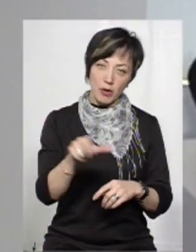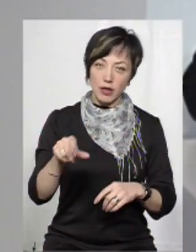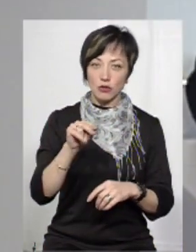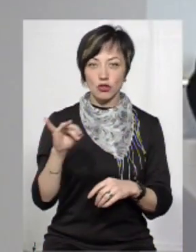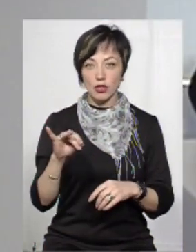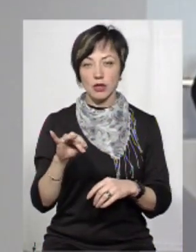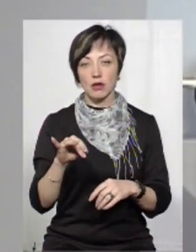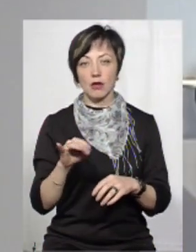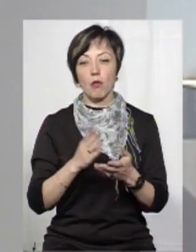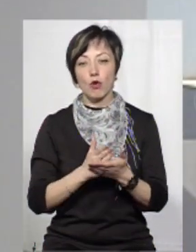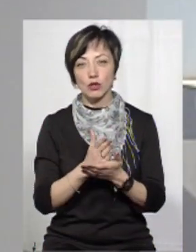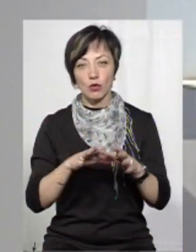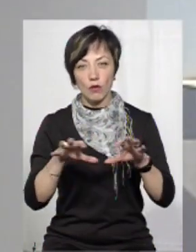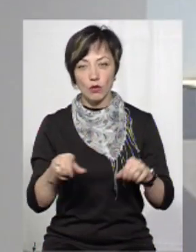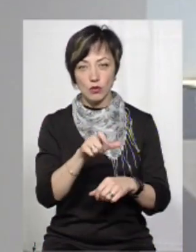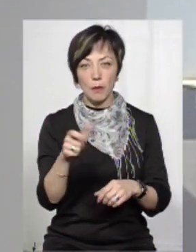чи якісь посадові особи?